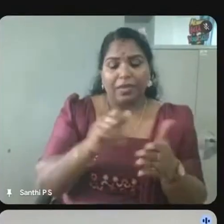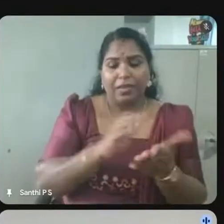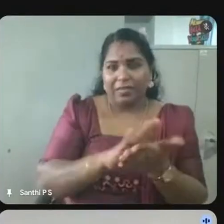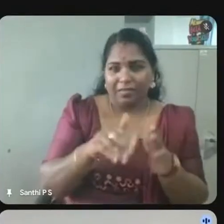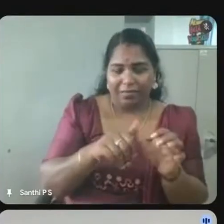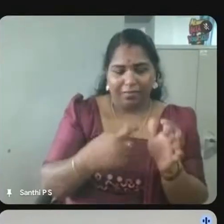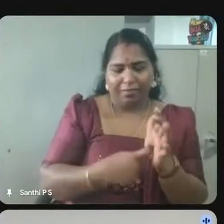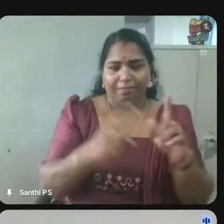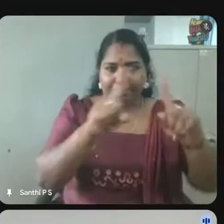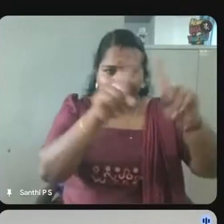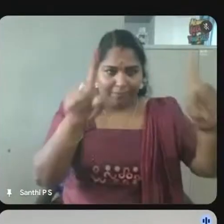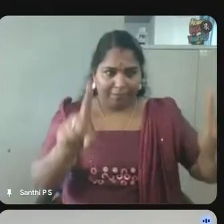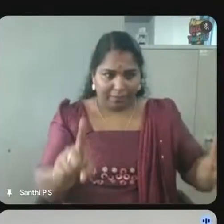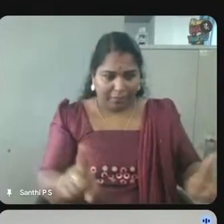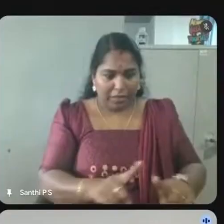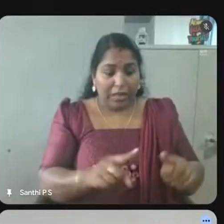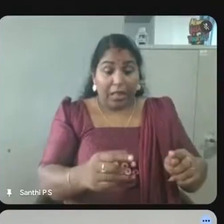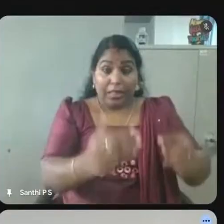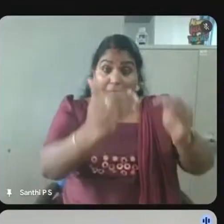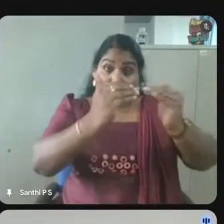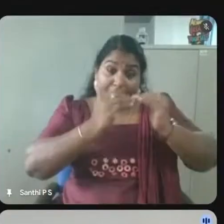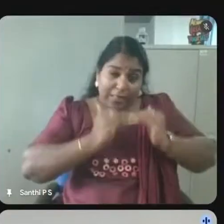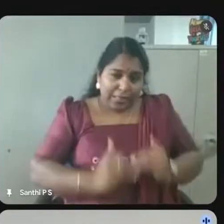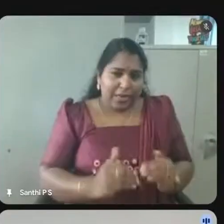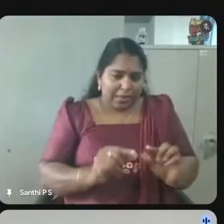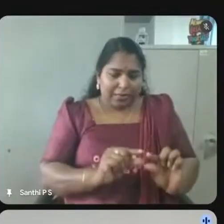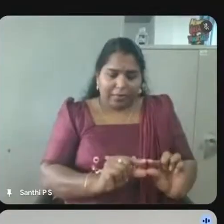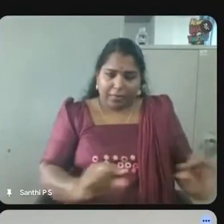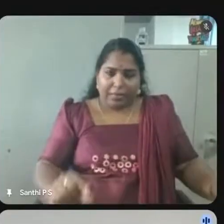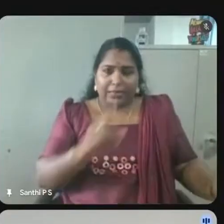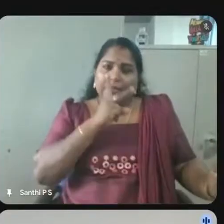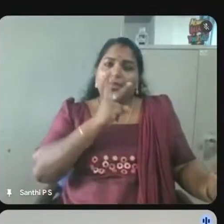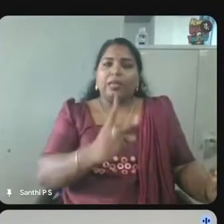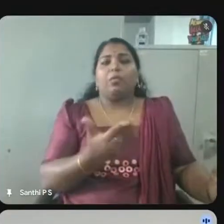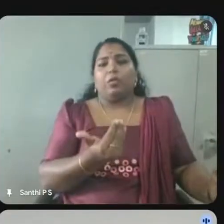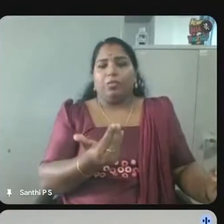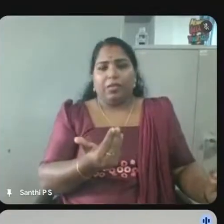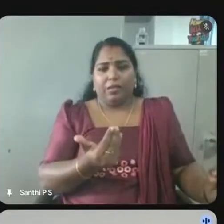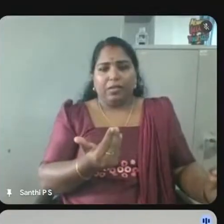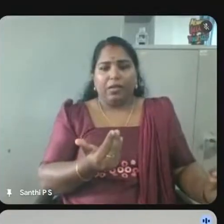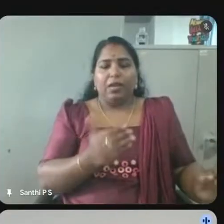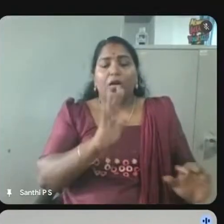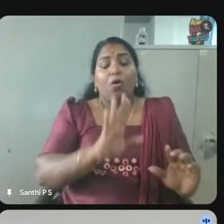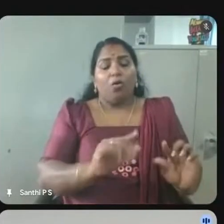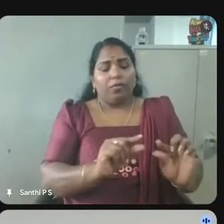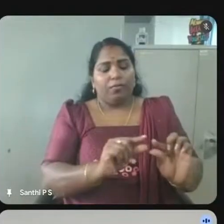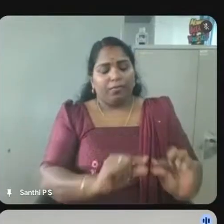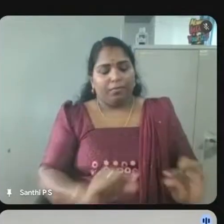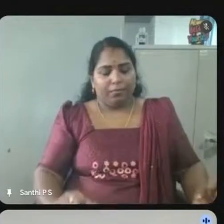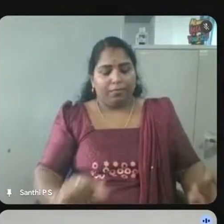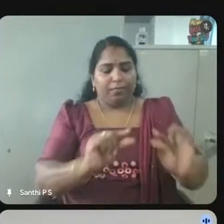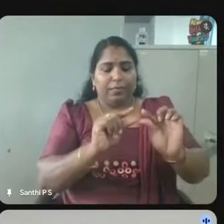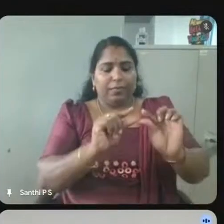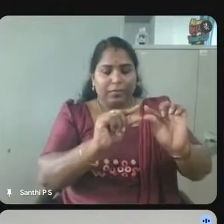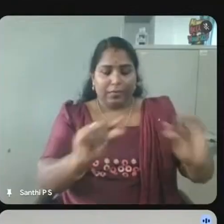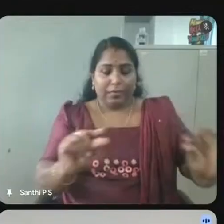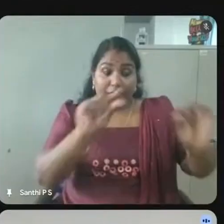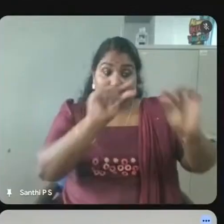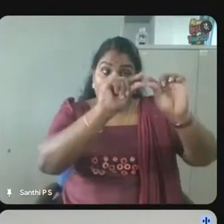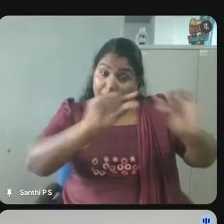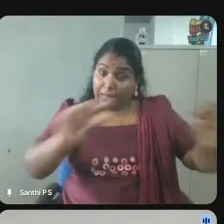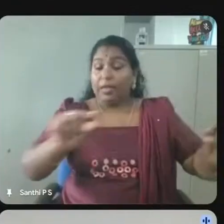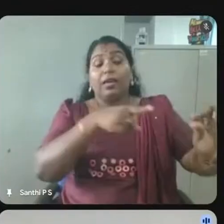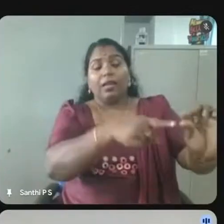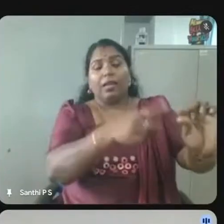വരി കാണുന്നതിനെയാണ് നമ്മൾ 6/6 അല്ലെങ്കിൽ നോർമൽ വിഷൻ എന്ന് പറയുന്നത്. ഒരു 3 ലൈൻ മുകളിലോട്ടാവുമ്പോഴാണ് നമ്മൾ 6/18 എന്ന്